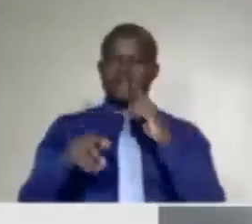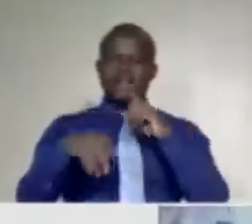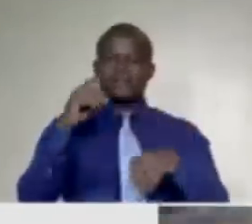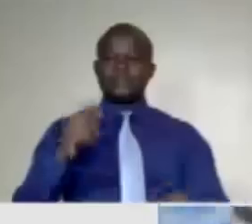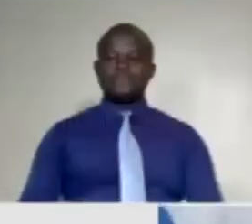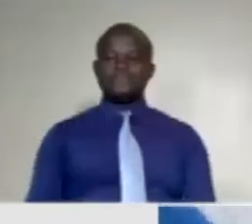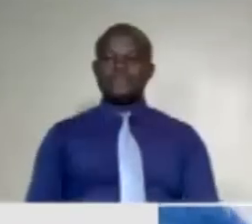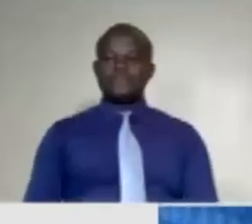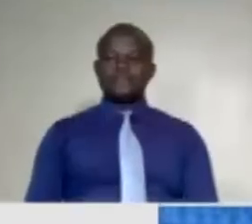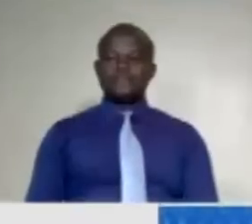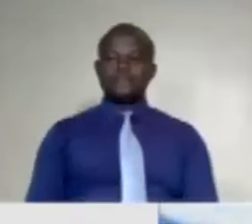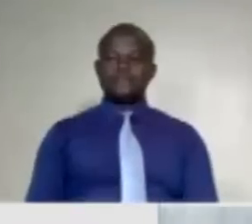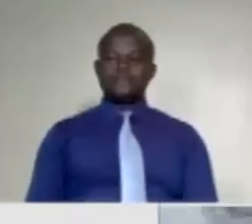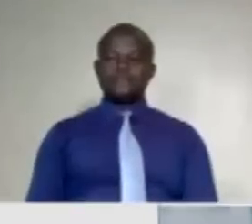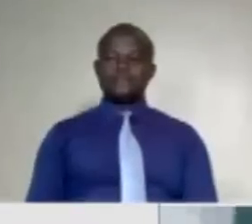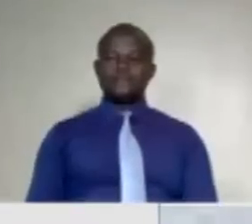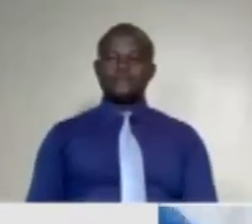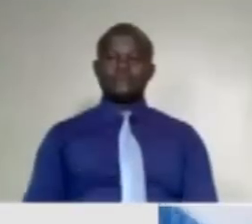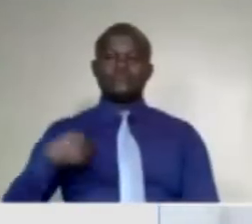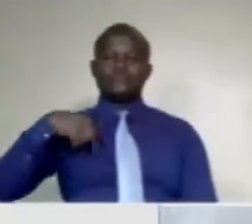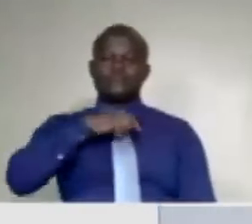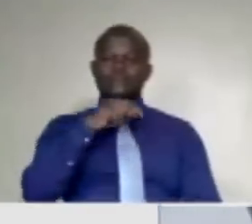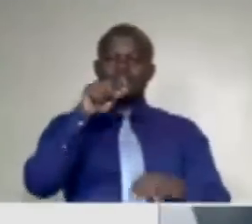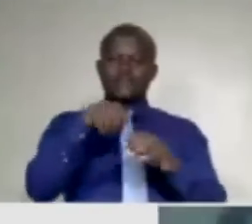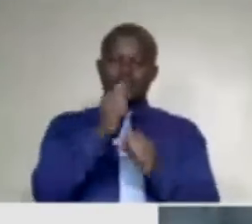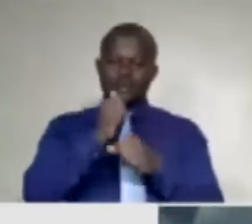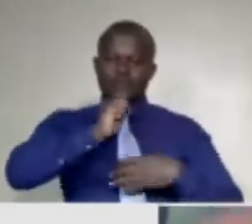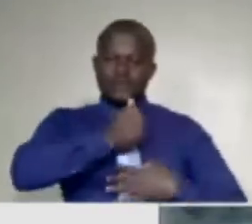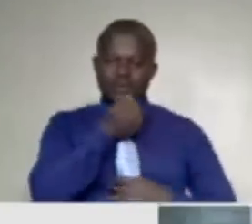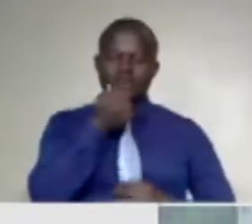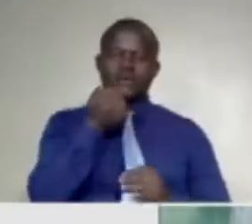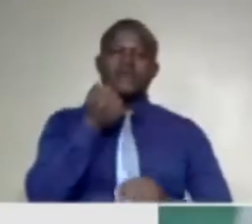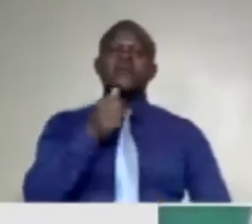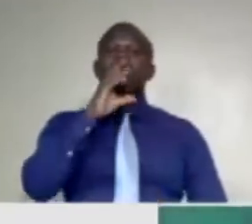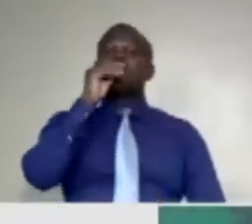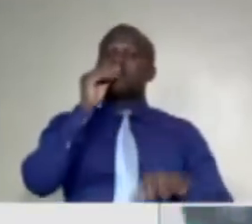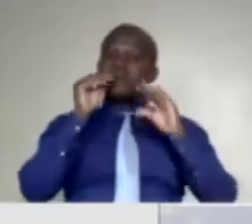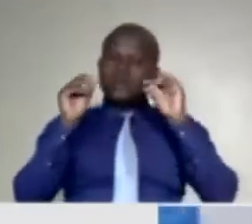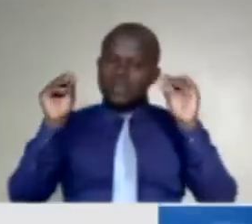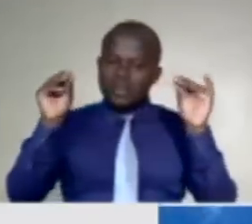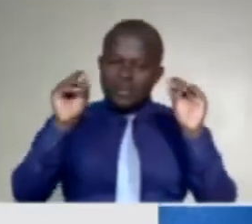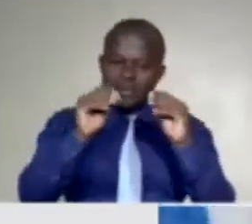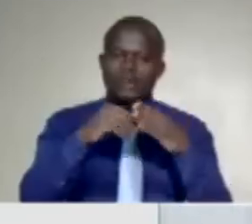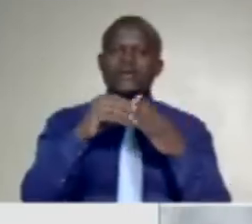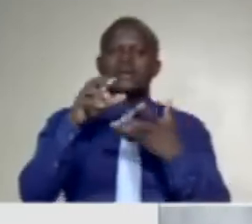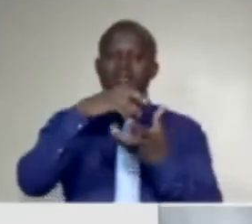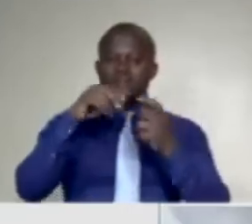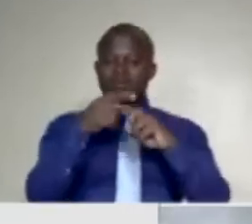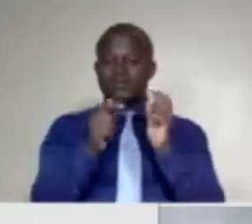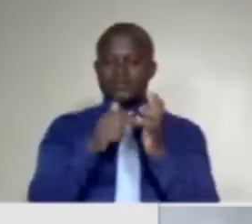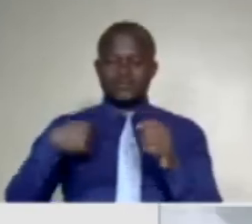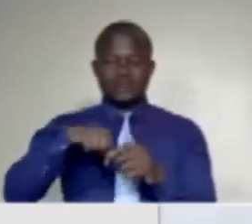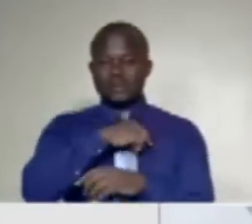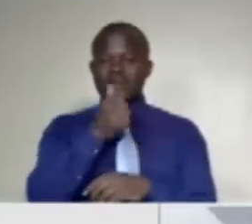intsinzi. Bajya bamenye byabo twebwe twaje gukora ibyacu barajyaho yoreyoreyoreyo yabaye sereri ariko twebwe